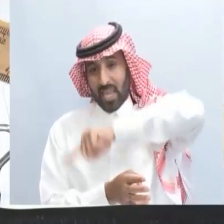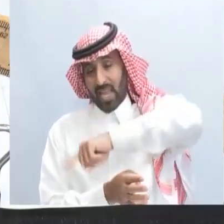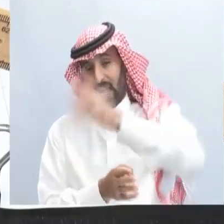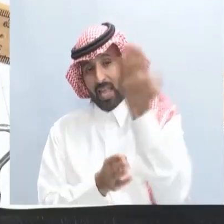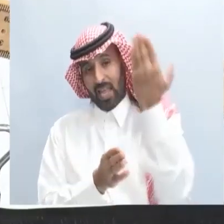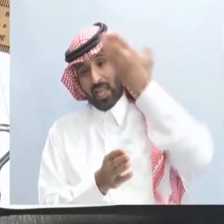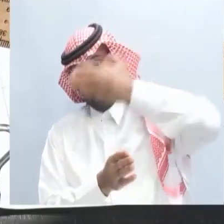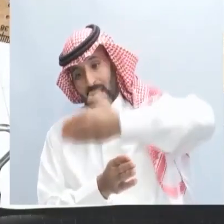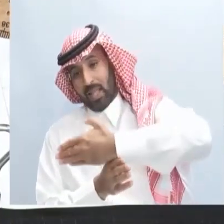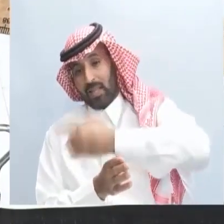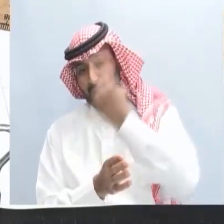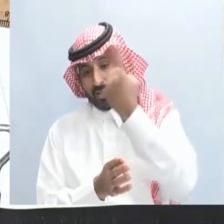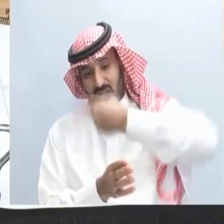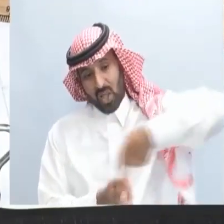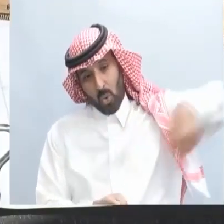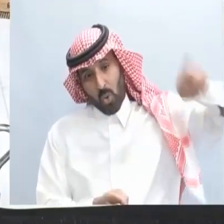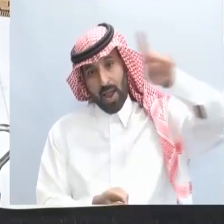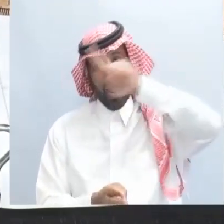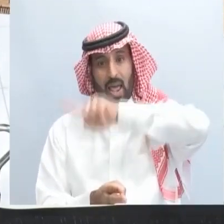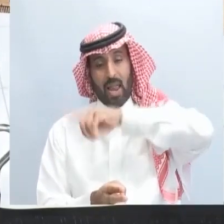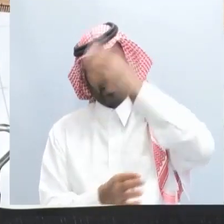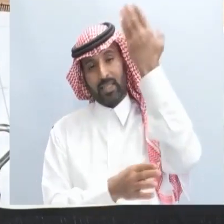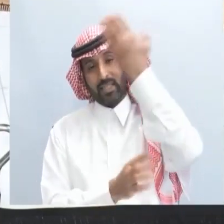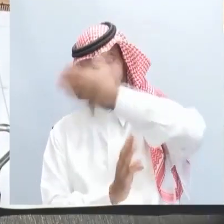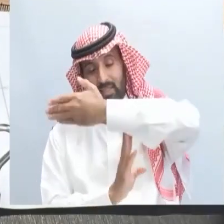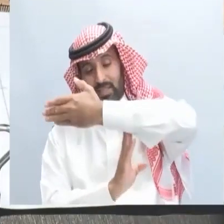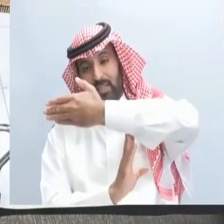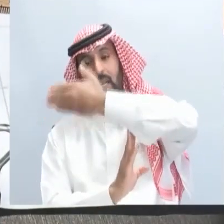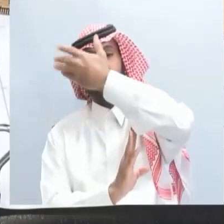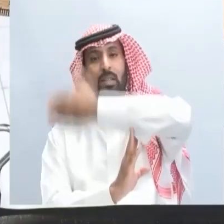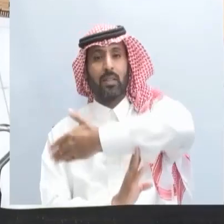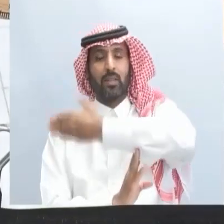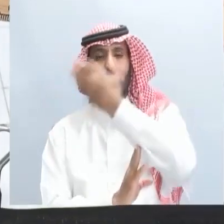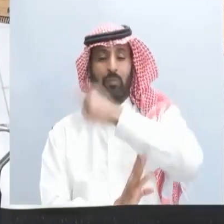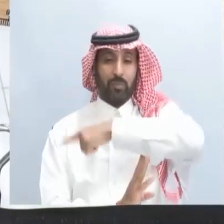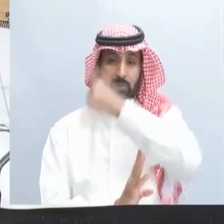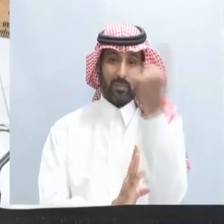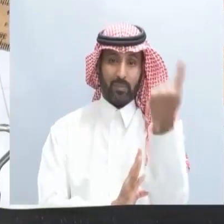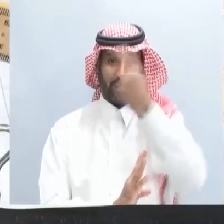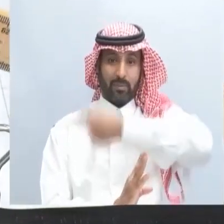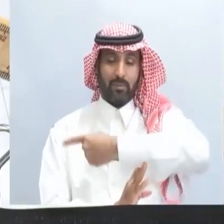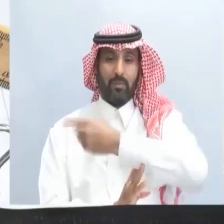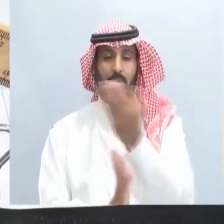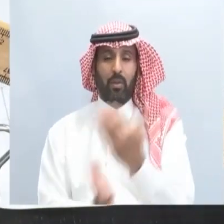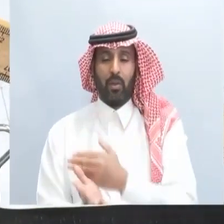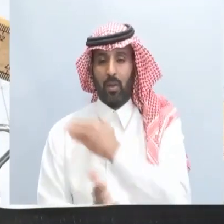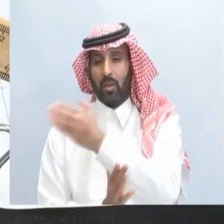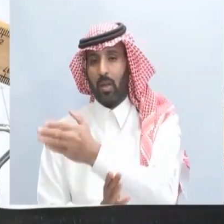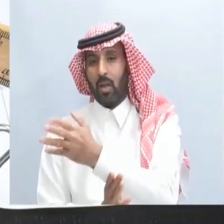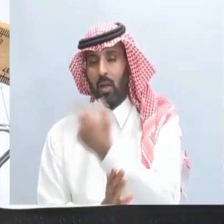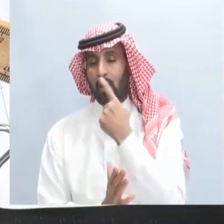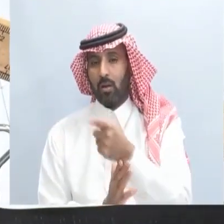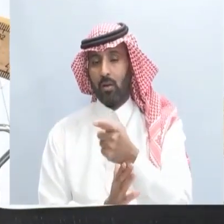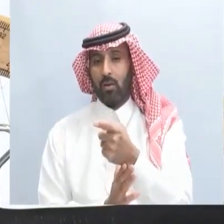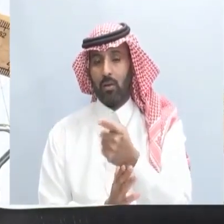ماذا ان تكمل دوره نحن الان بشكل دائري اذا تتحرك حركه دورانيه نحن الان